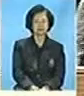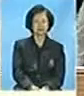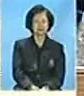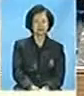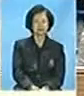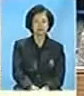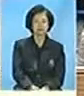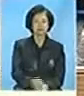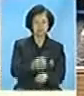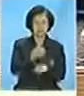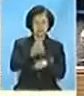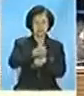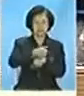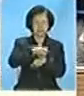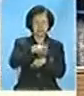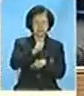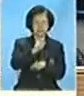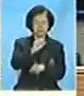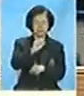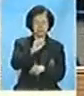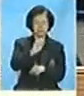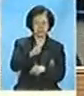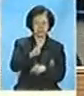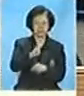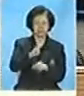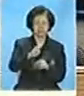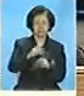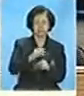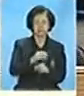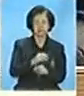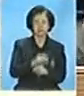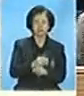กราบเรียนท่านประธานวุฒิสภาที่เคารพ